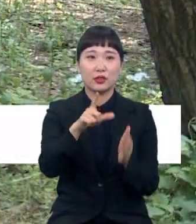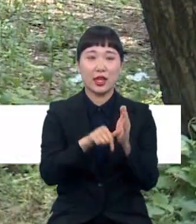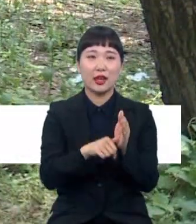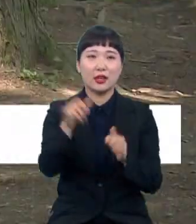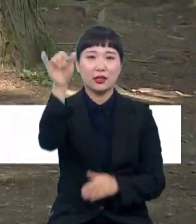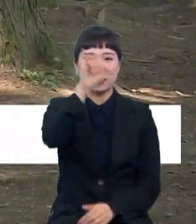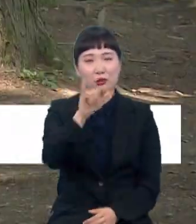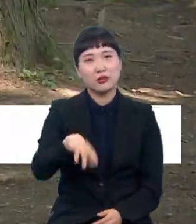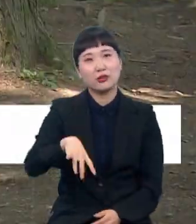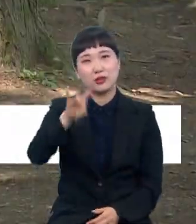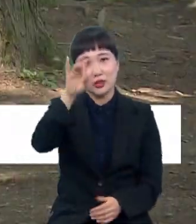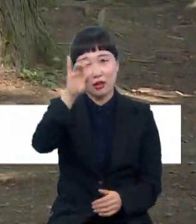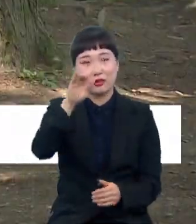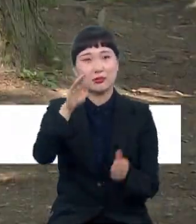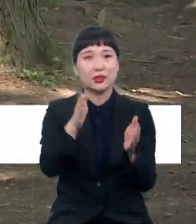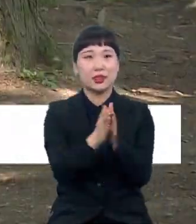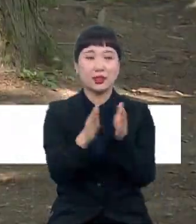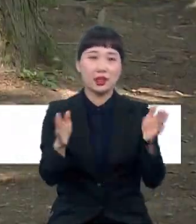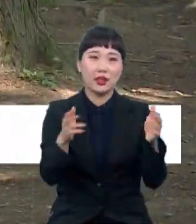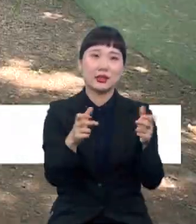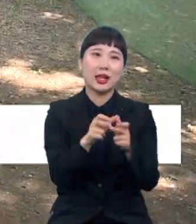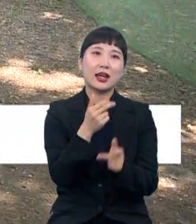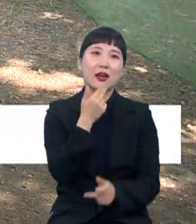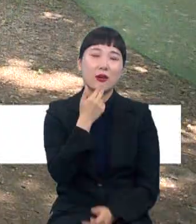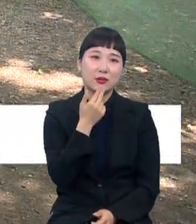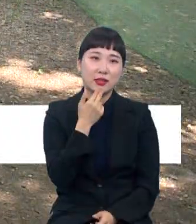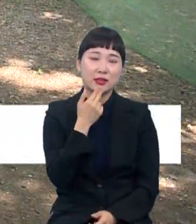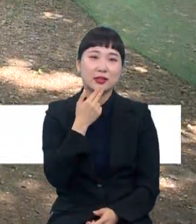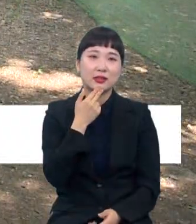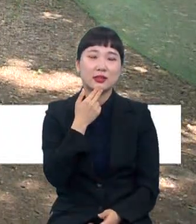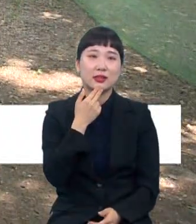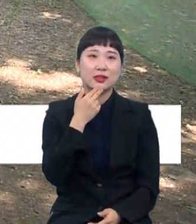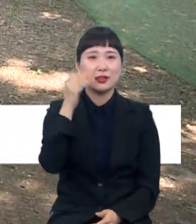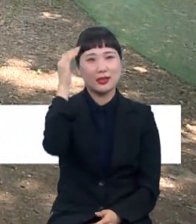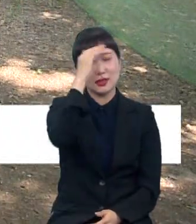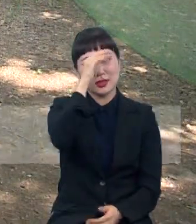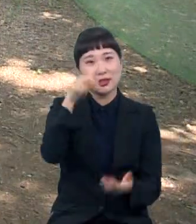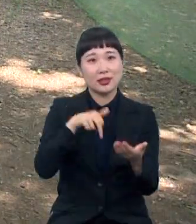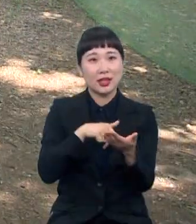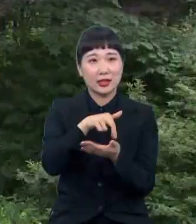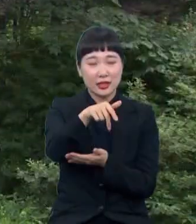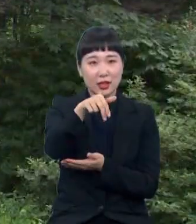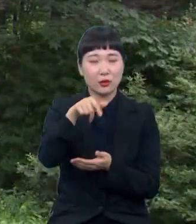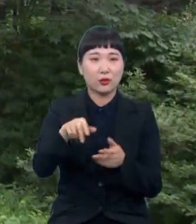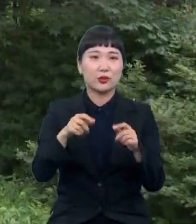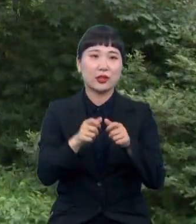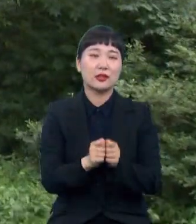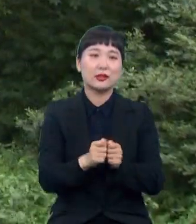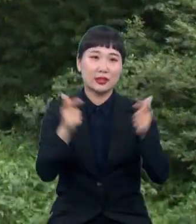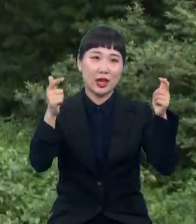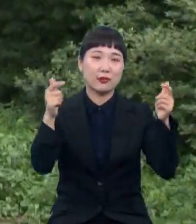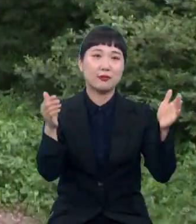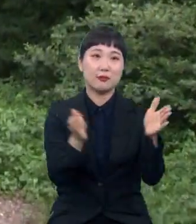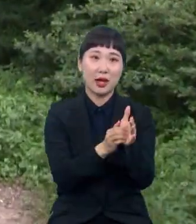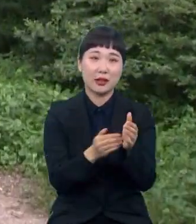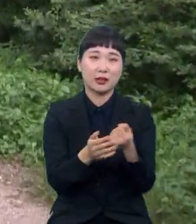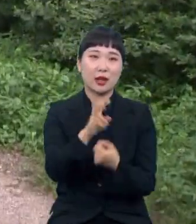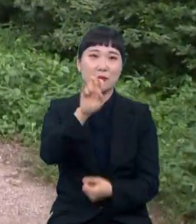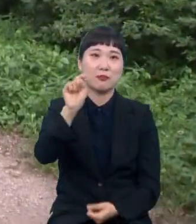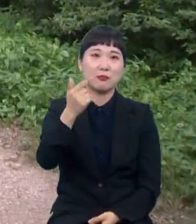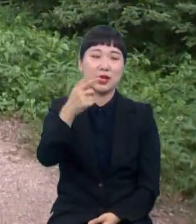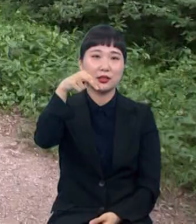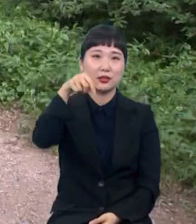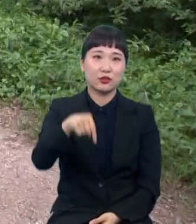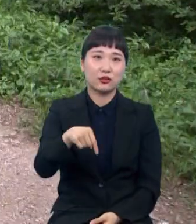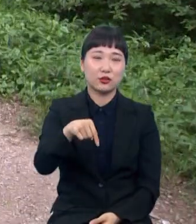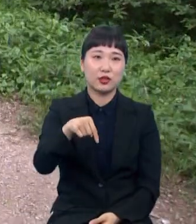최초로 시작한 무장애 산책로 조성 사업이 올해 확대 시행됩니다. 사업 대상 지역은 만수동